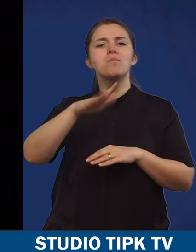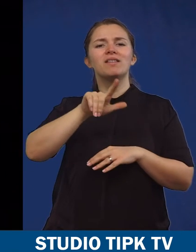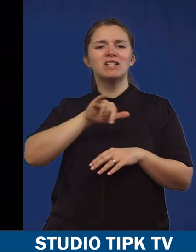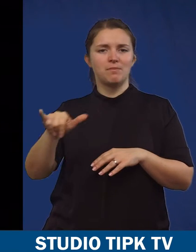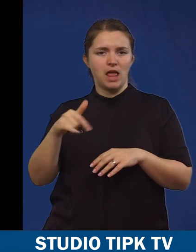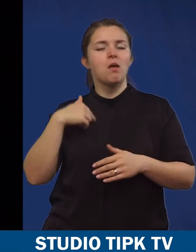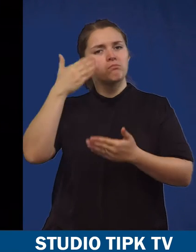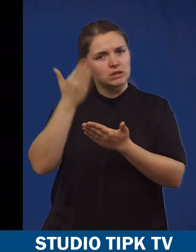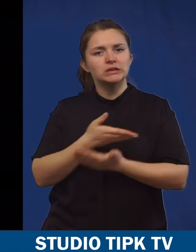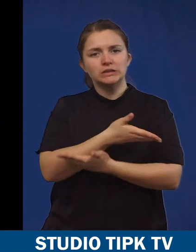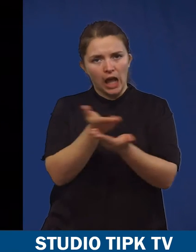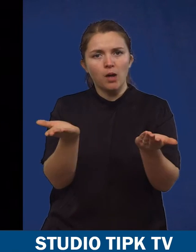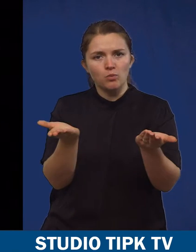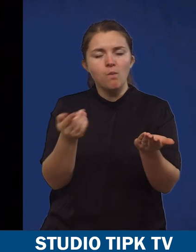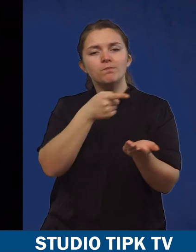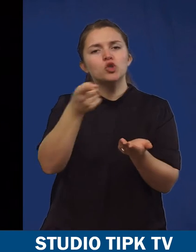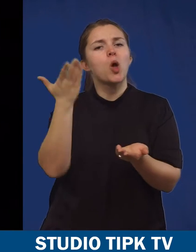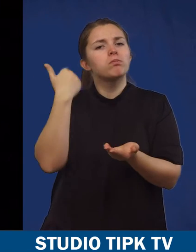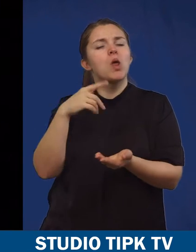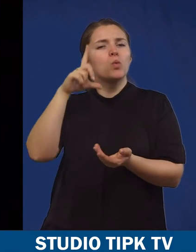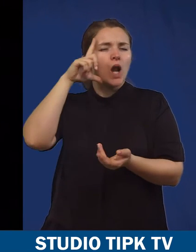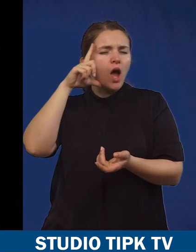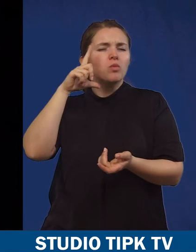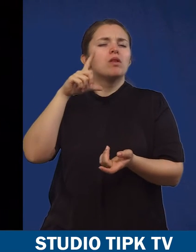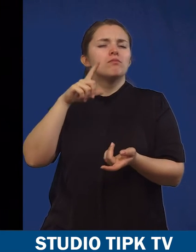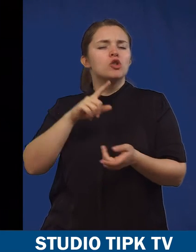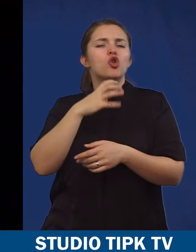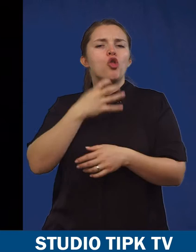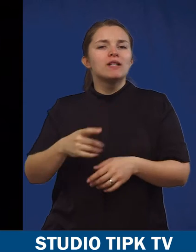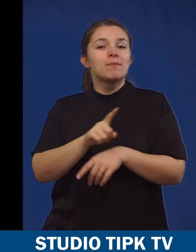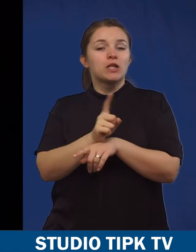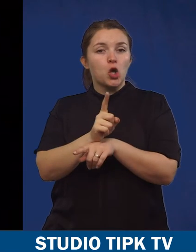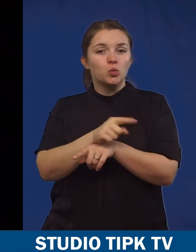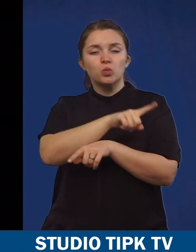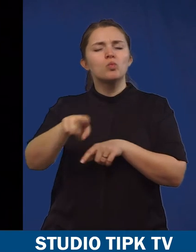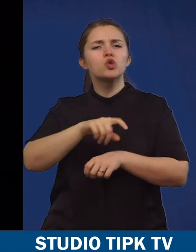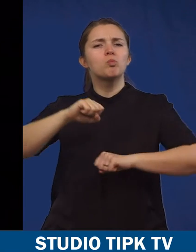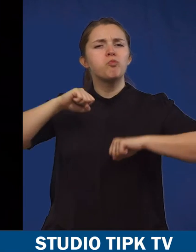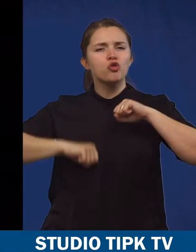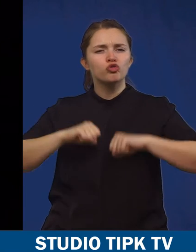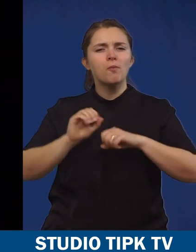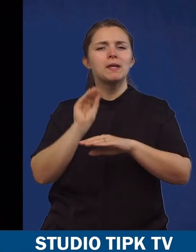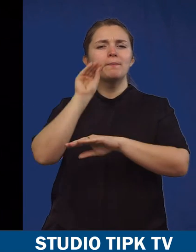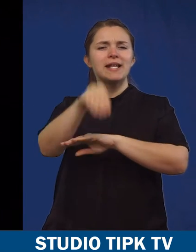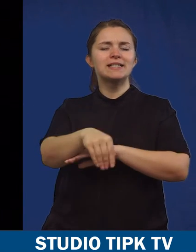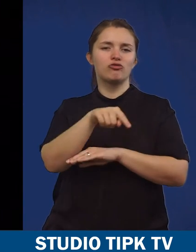stoletja priznamo, da so bili v ključnem zgodovinskem trenutku sposobni preseči